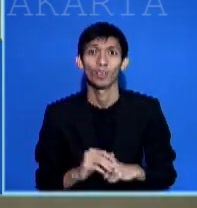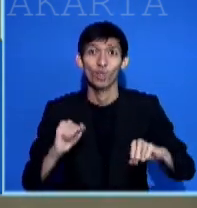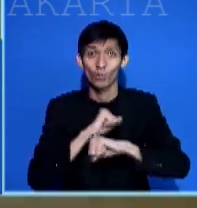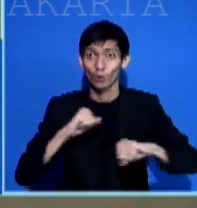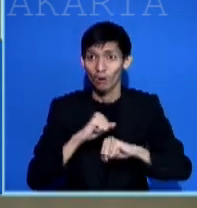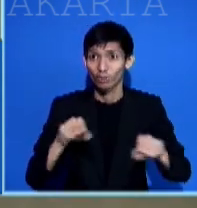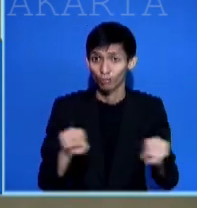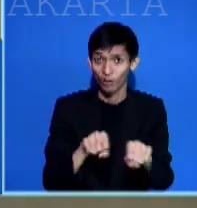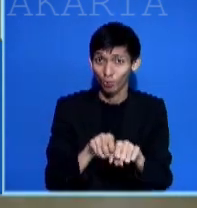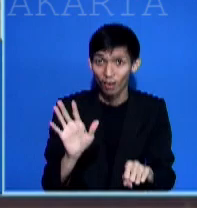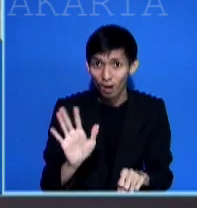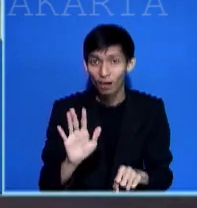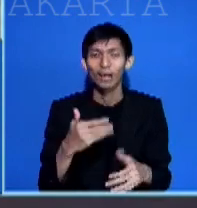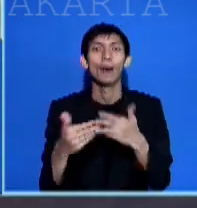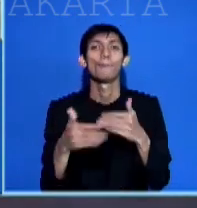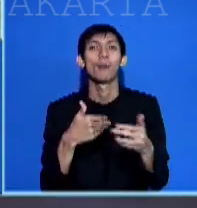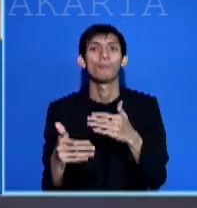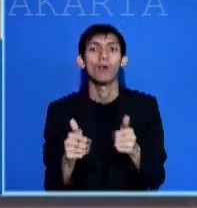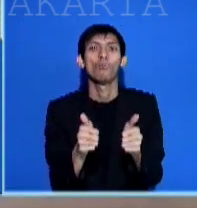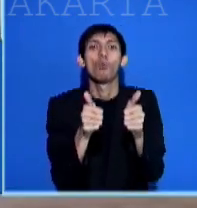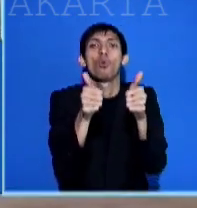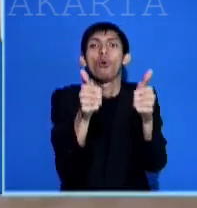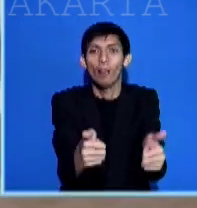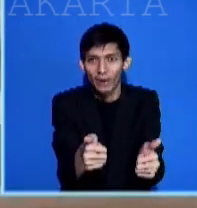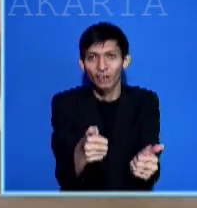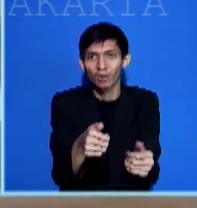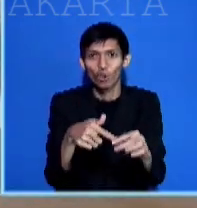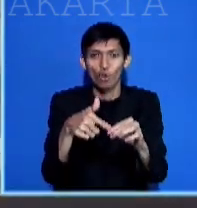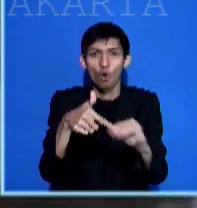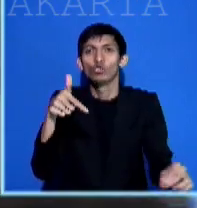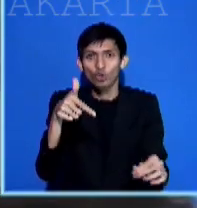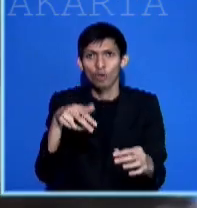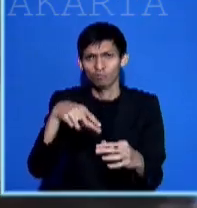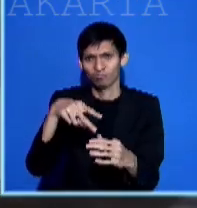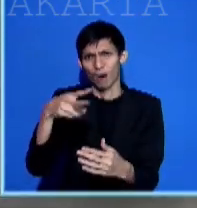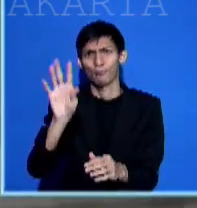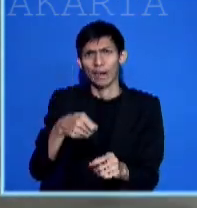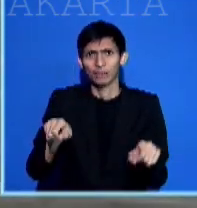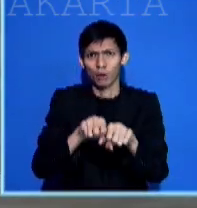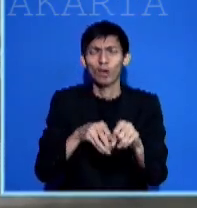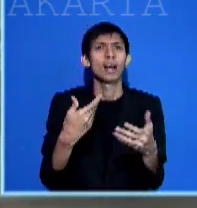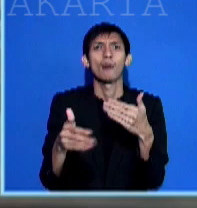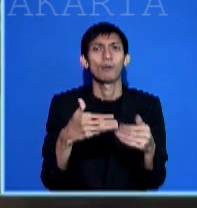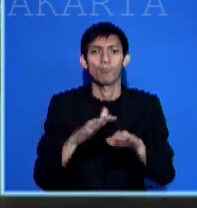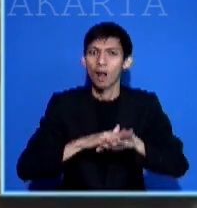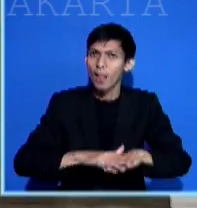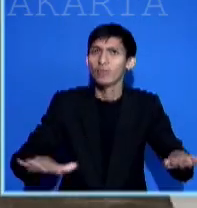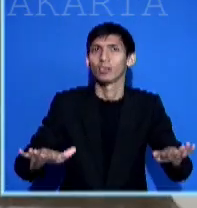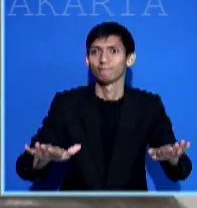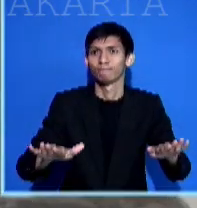sepatu alias pakai cekeran itu boleh kemudian lantainya tentu saja lantai